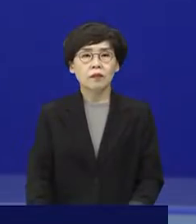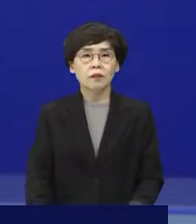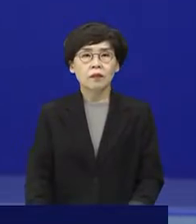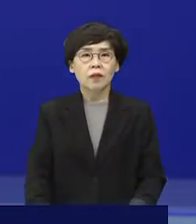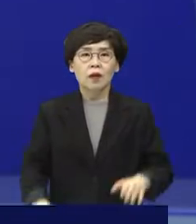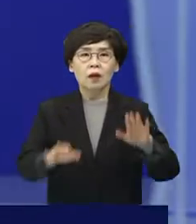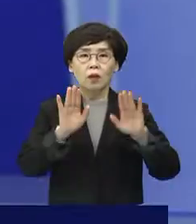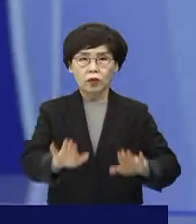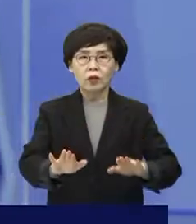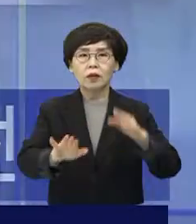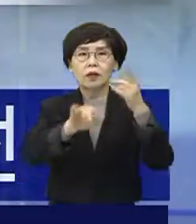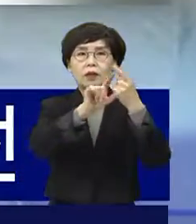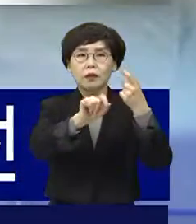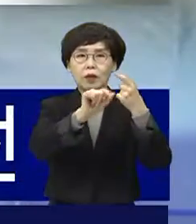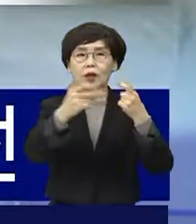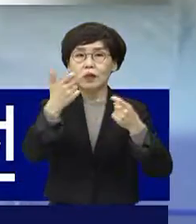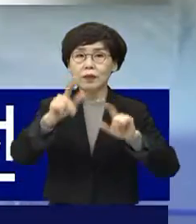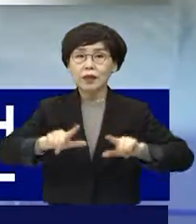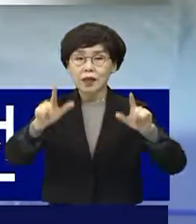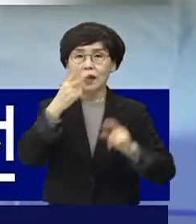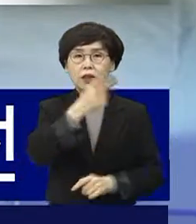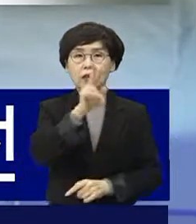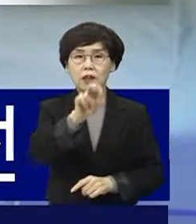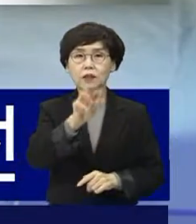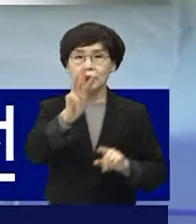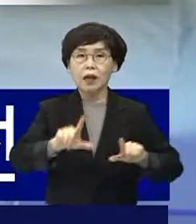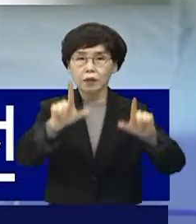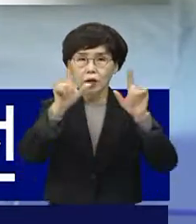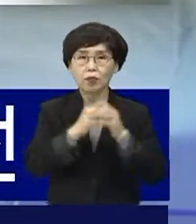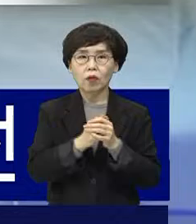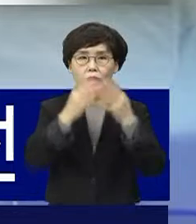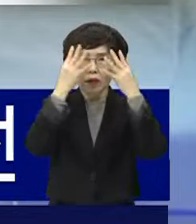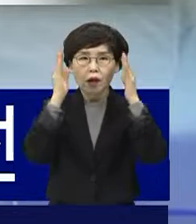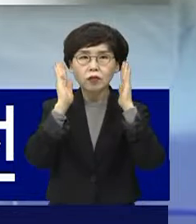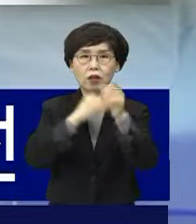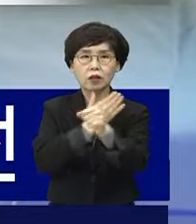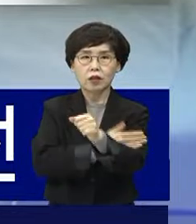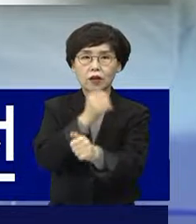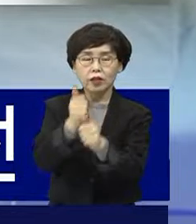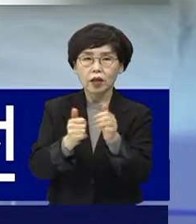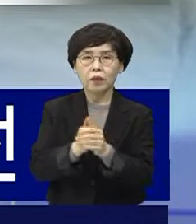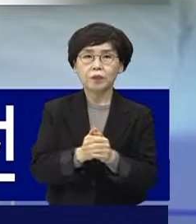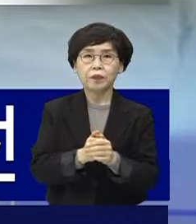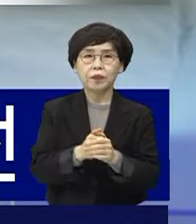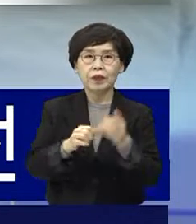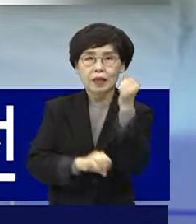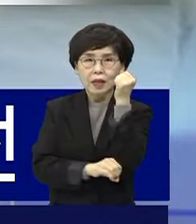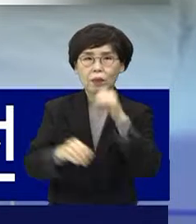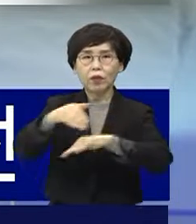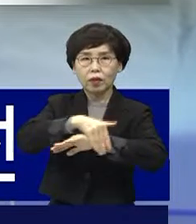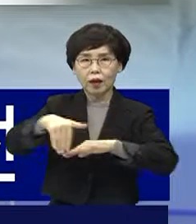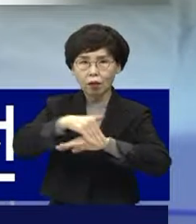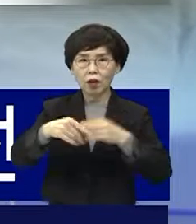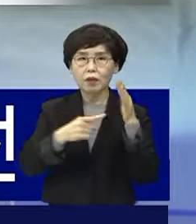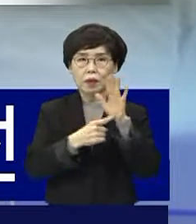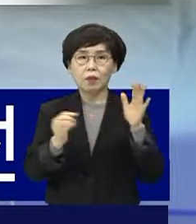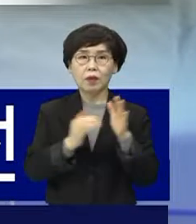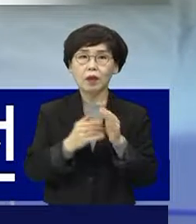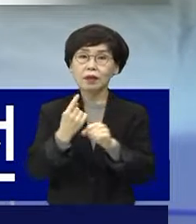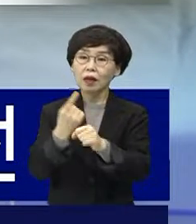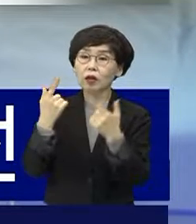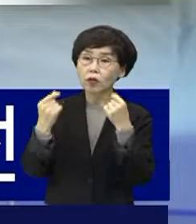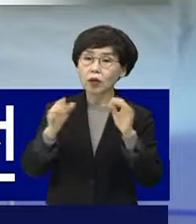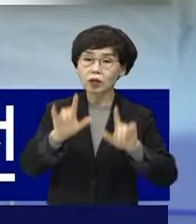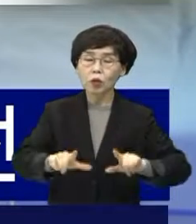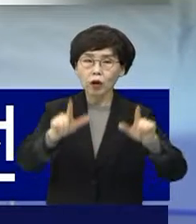다음 소식입니다. 오는 11월 17일에 치러지는 2023학년도 대학 수학능력시험 시행 기본계획이 발표됐습니다.